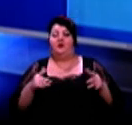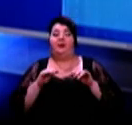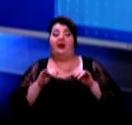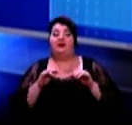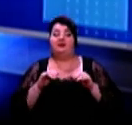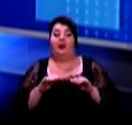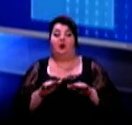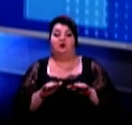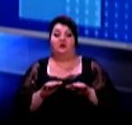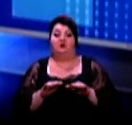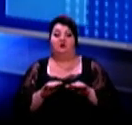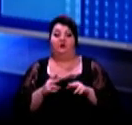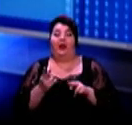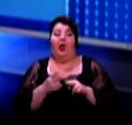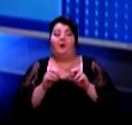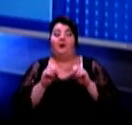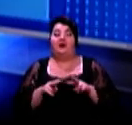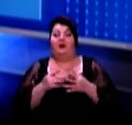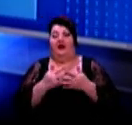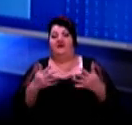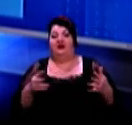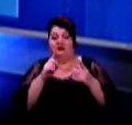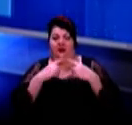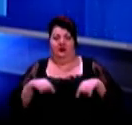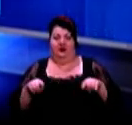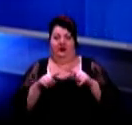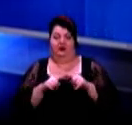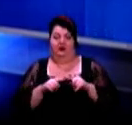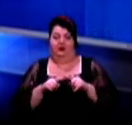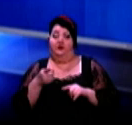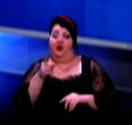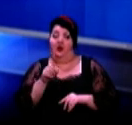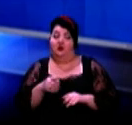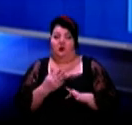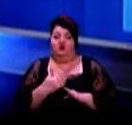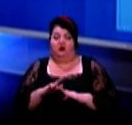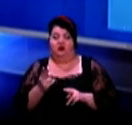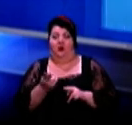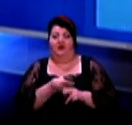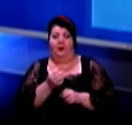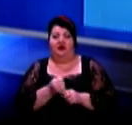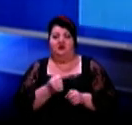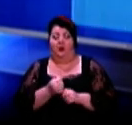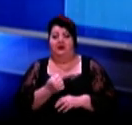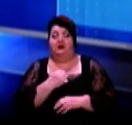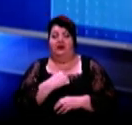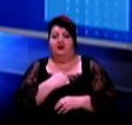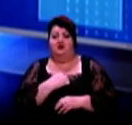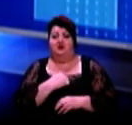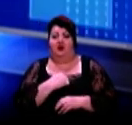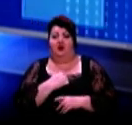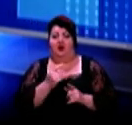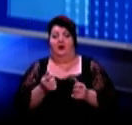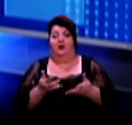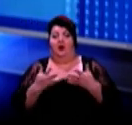заходи безпеки в різних країнах. Тому от часткове безробіття, на жаль, це явище, до якого ми